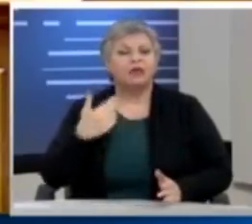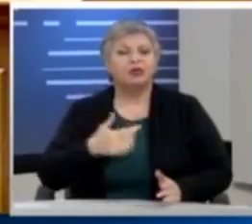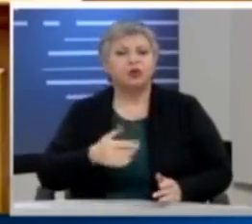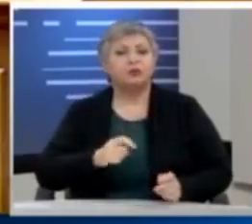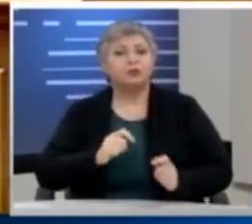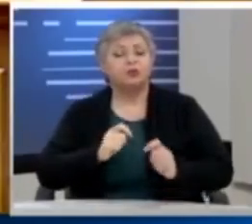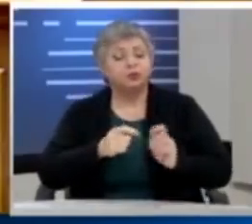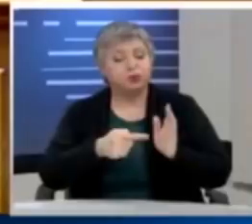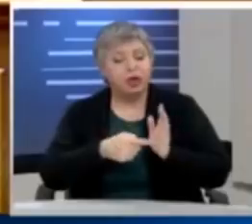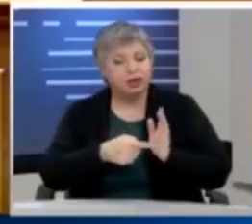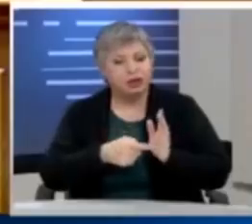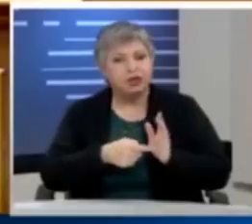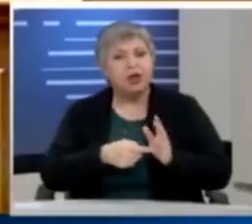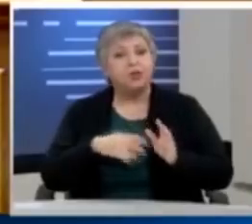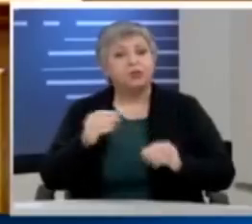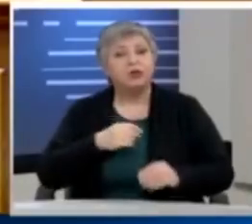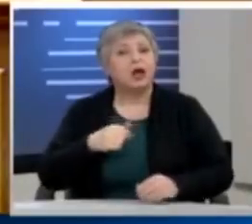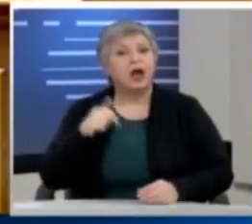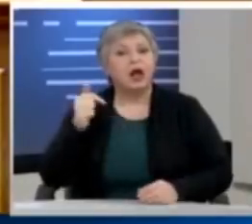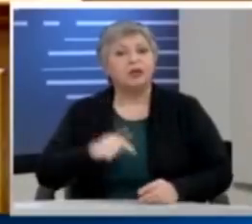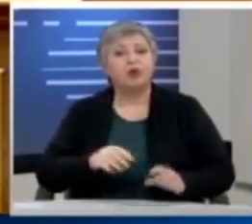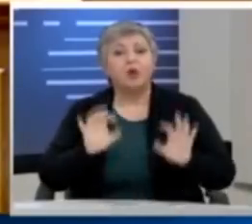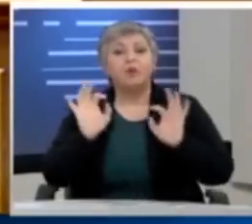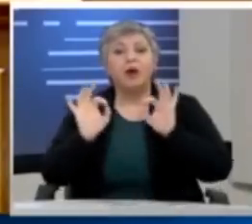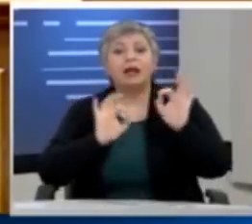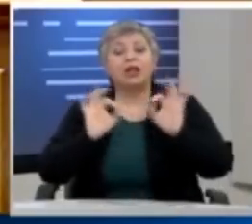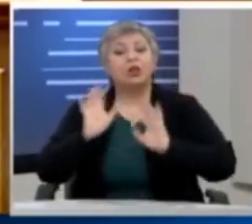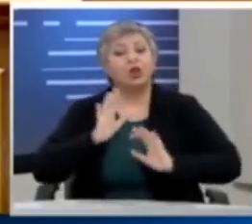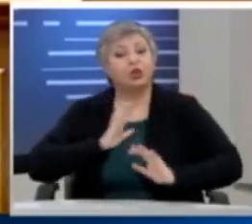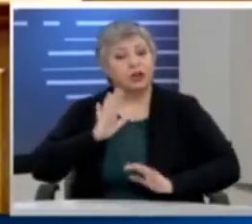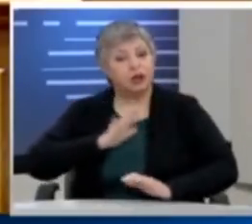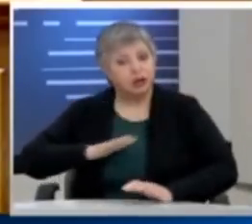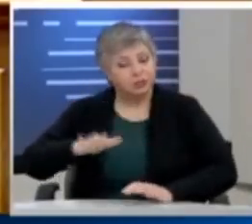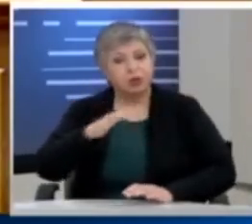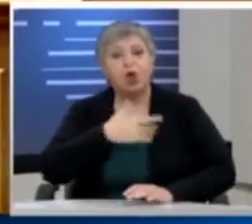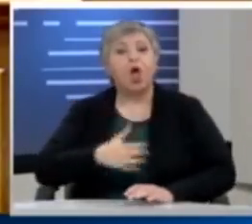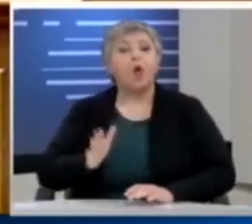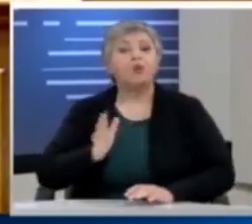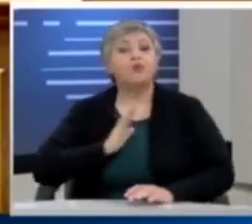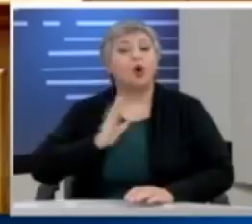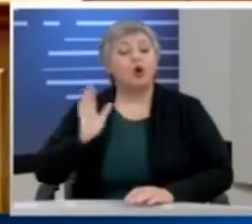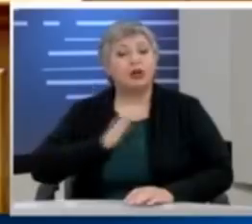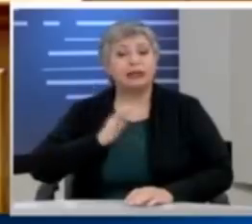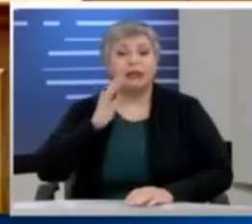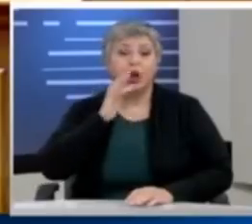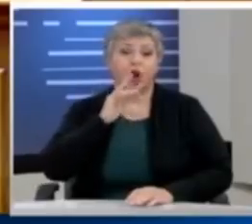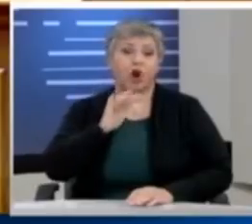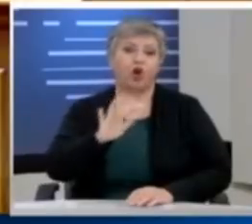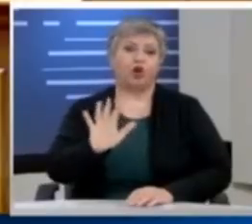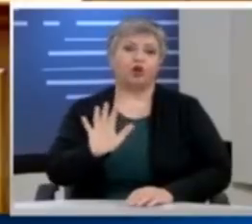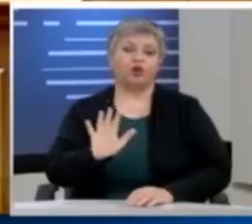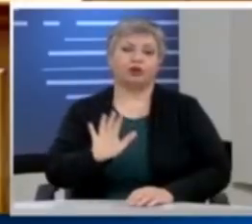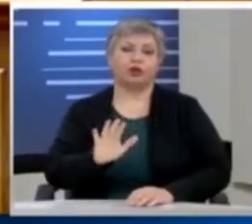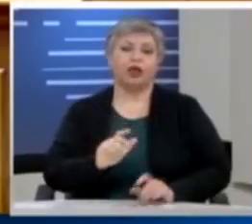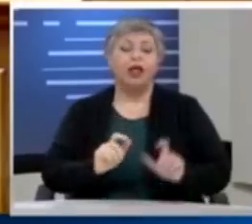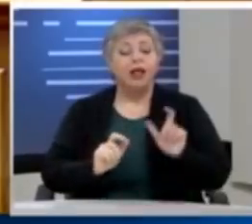αποδοχή και κατοχύρωση των ενιών του μακεδονικού λαού, του Μακεδόνα πολίτη, της μακεδονικής γλώσσας. Από το